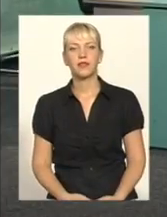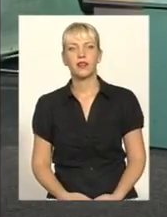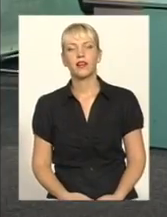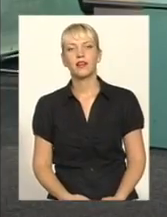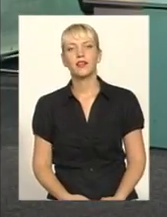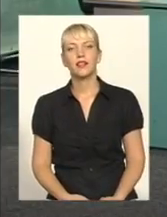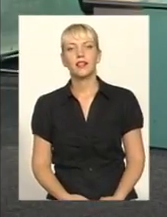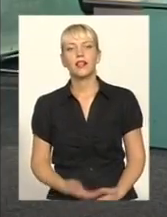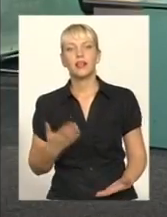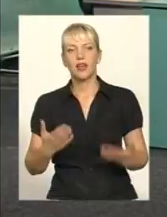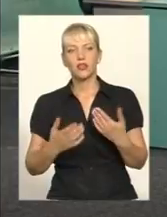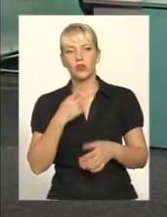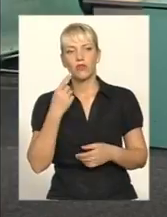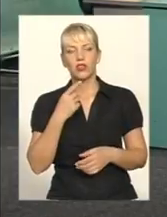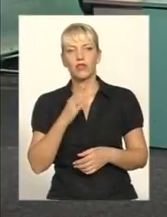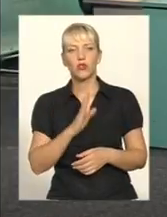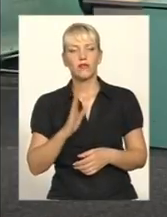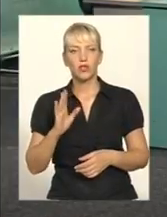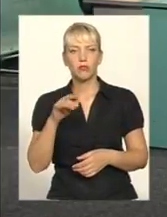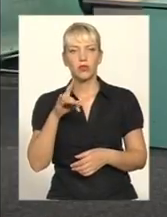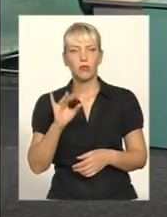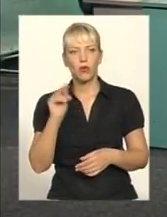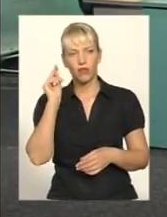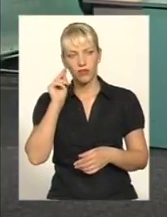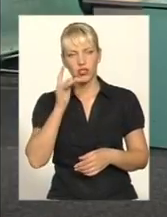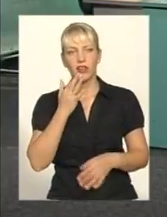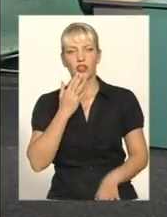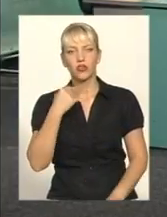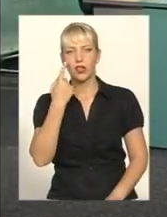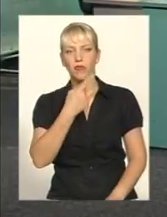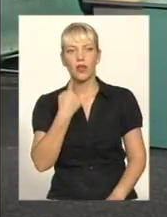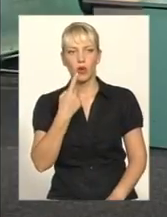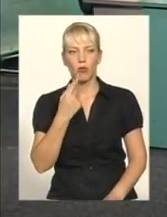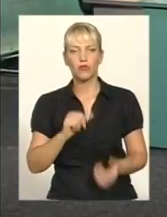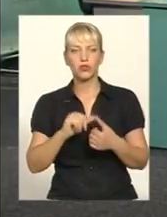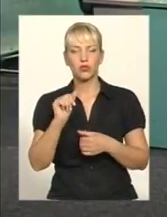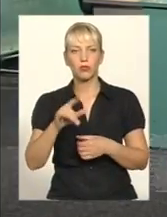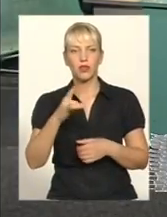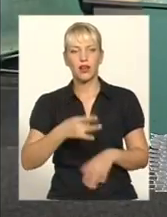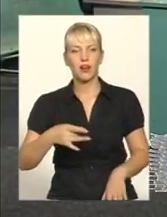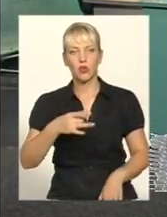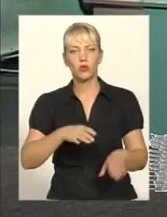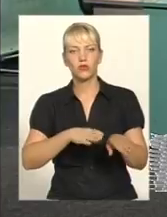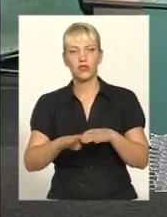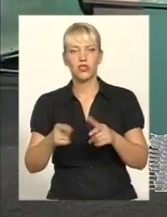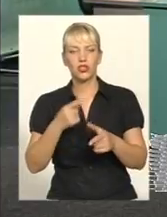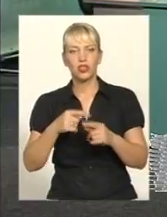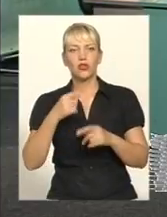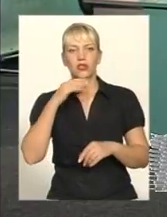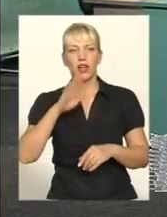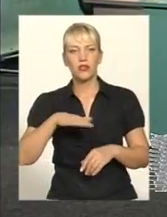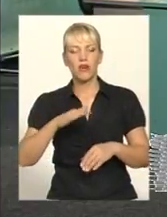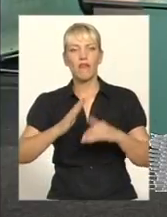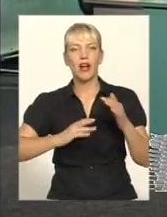Володимире Володимировичу, якщо говорити про вивчення іноземних мов, зокрема, на районному рівні, чи достатньо